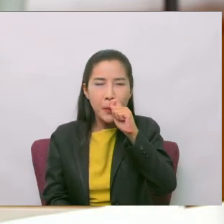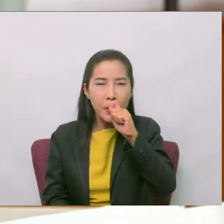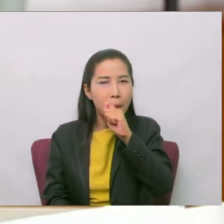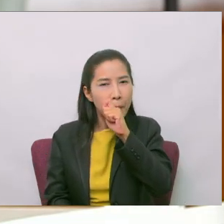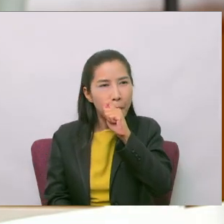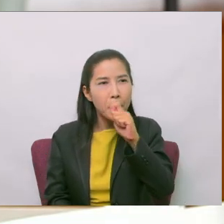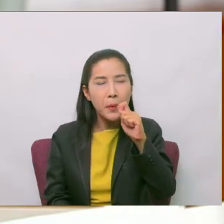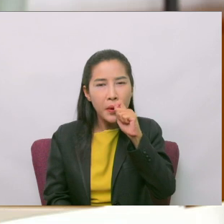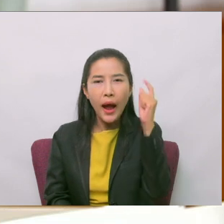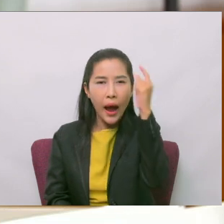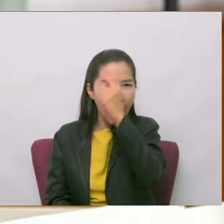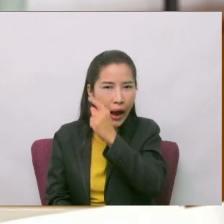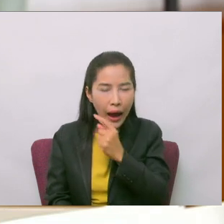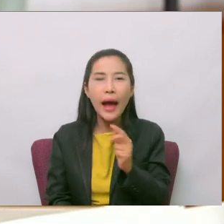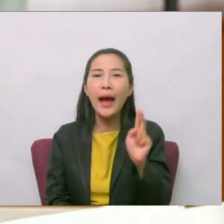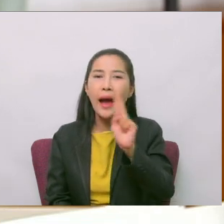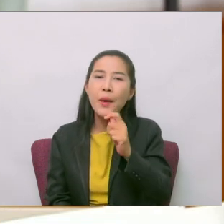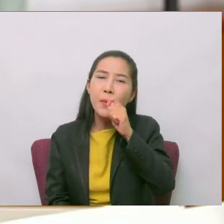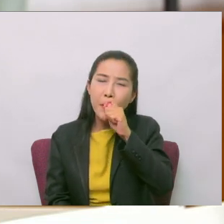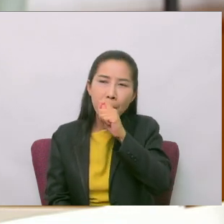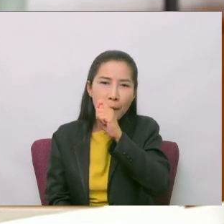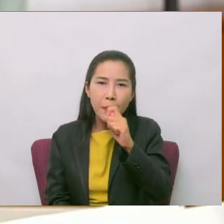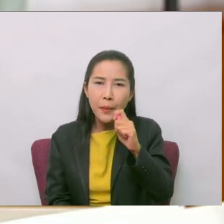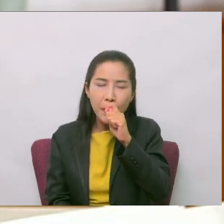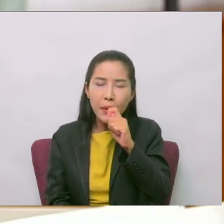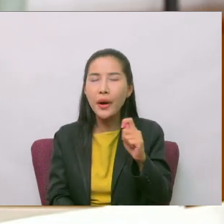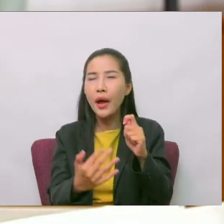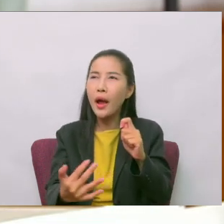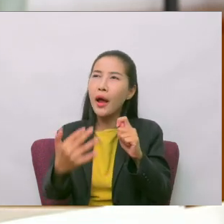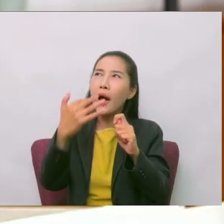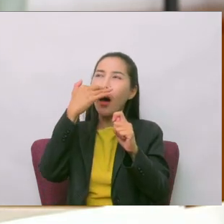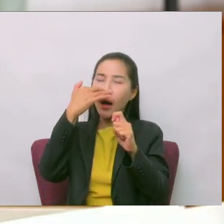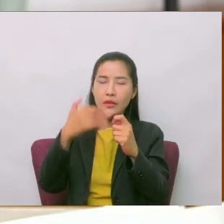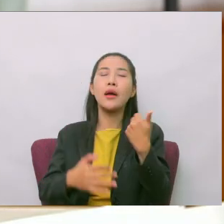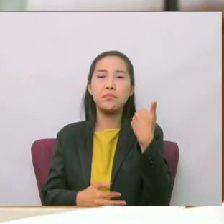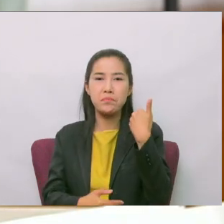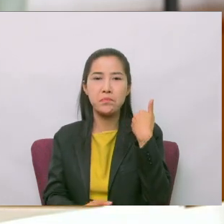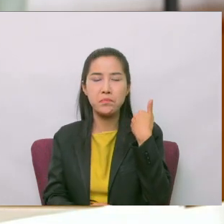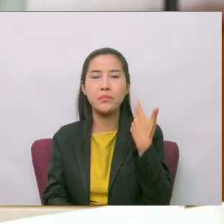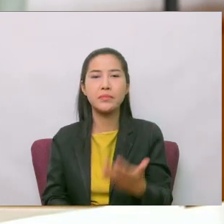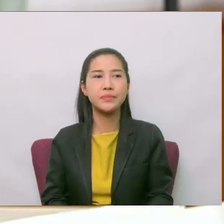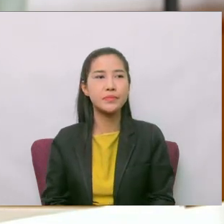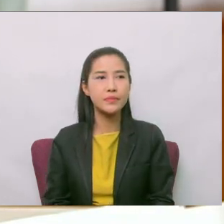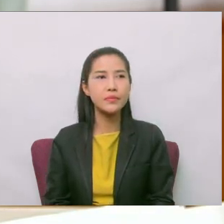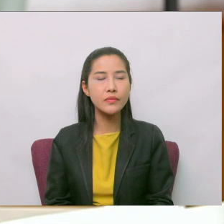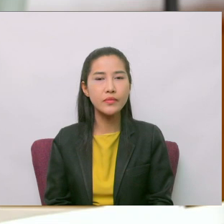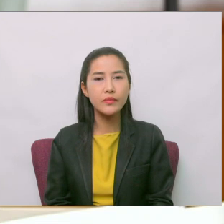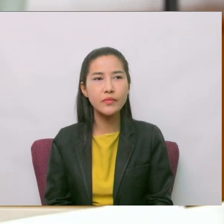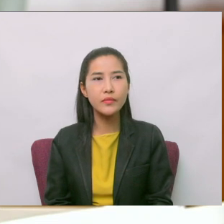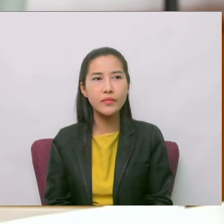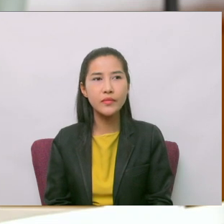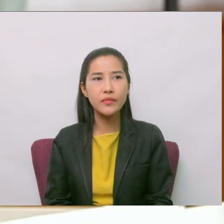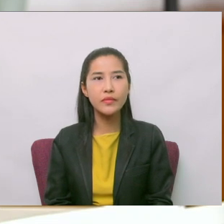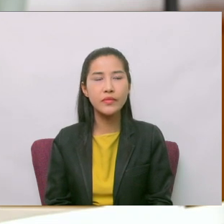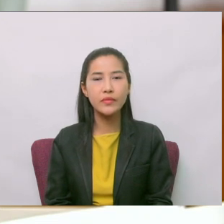าดมอยู่นะคะก็น่าจะได้กลิ่นของตัวยานี้ค่อนข้างที่จะชัดเจนนะคะต่อไปเถาเอ็นอ่อนใครเ